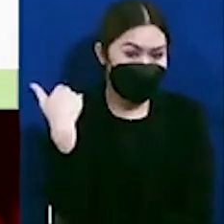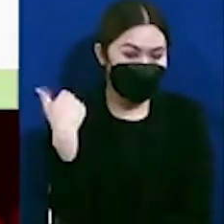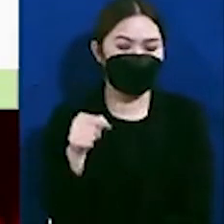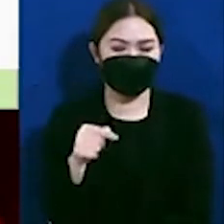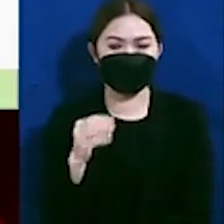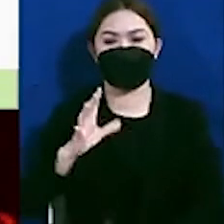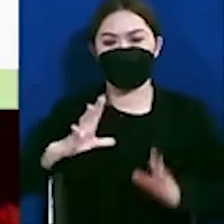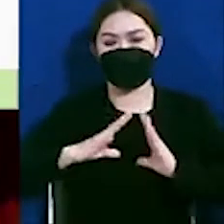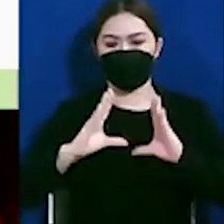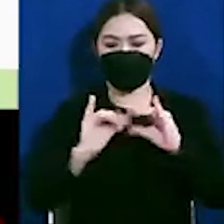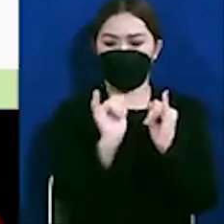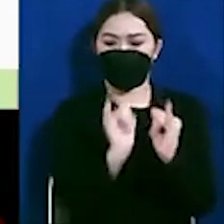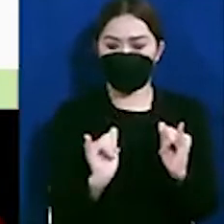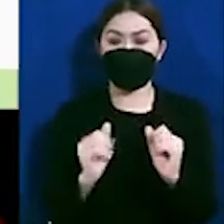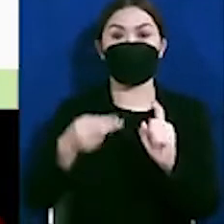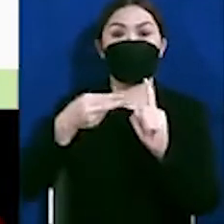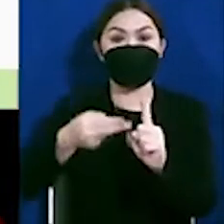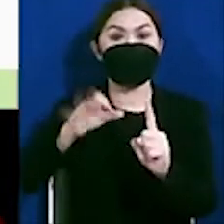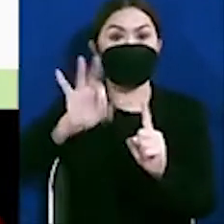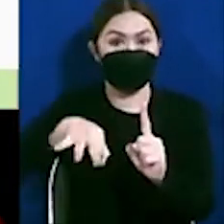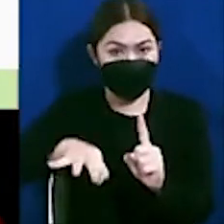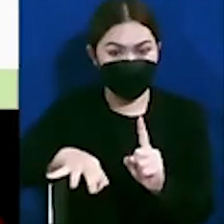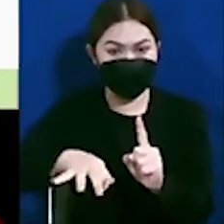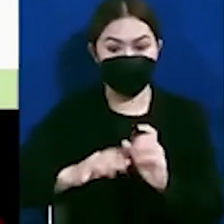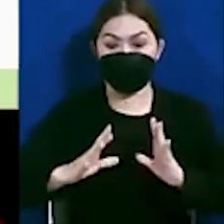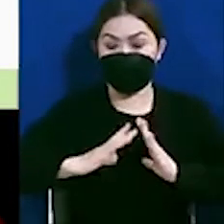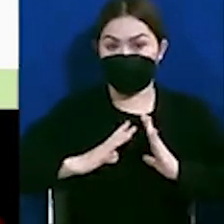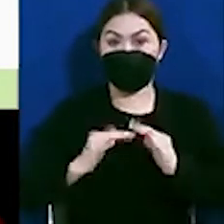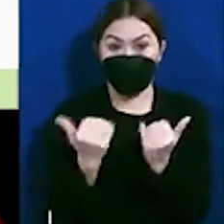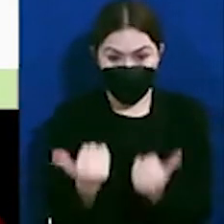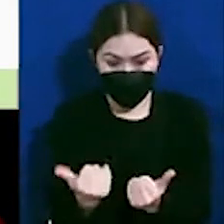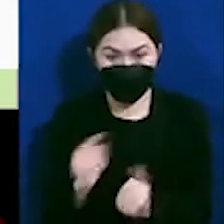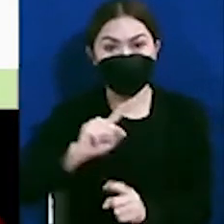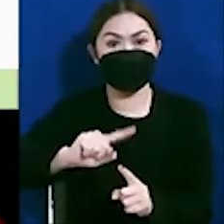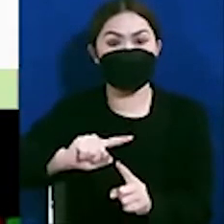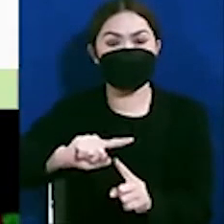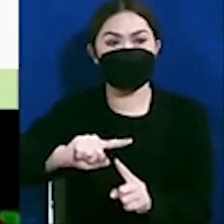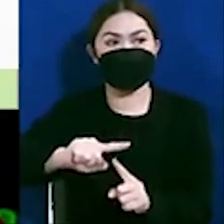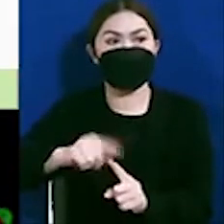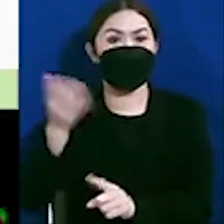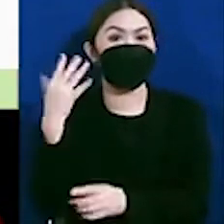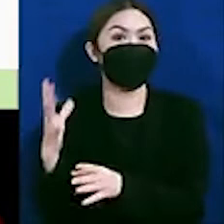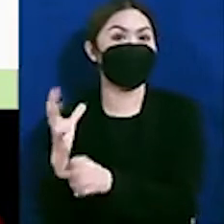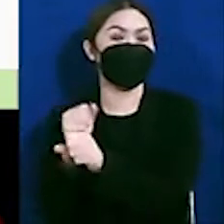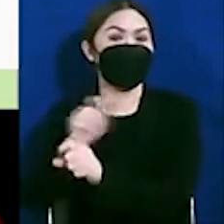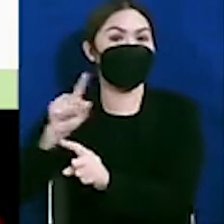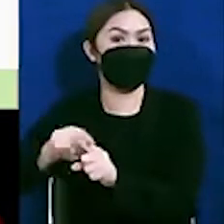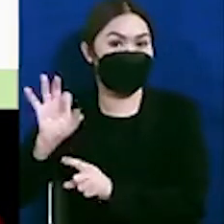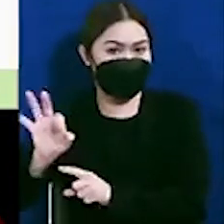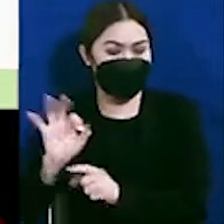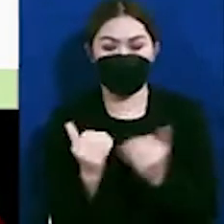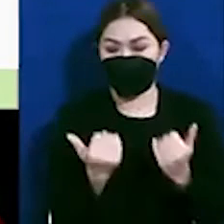การครองเตียง19000เตียงค่ะวันนี้นะครับวันที่ 10ละเมื่อวานนี้สรุปกันวันที่ 9นะครับ